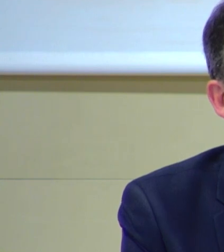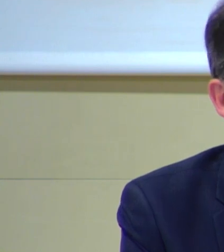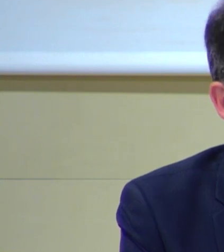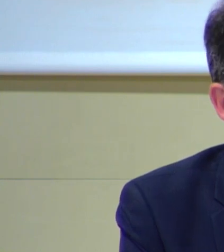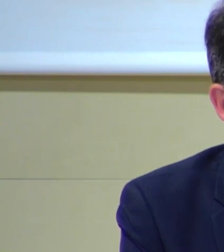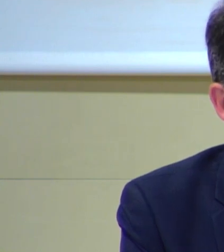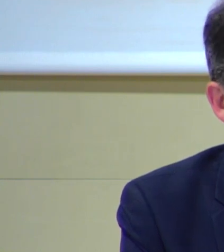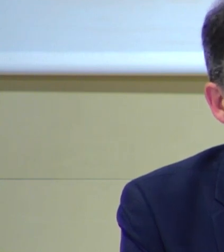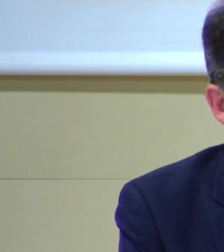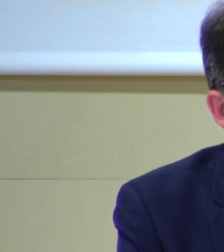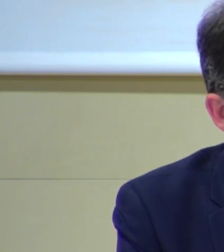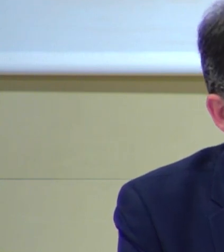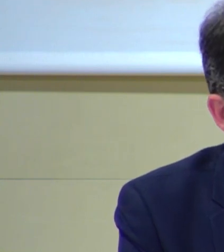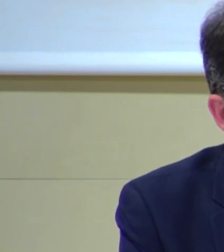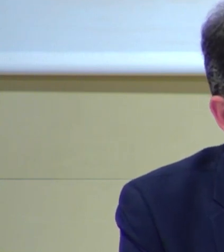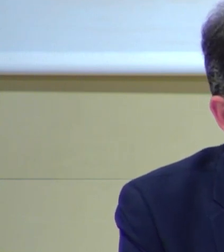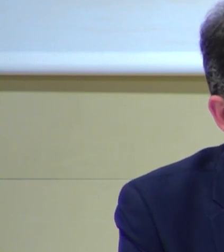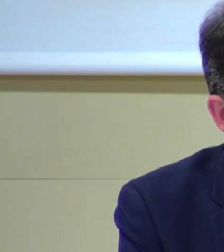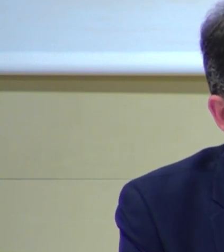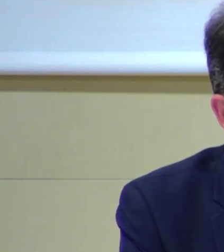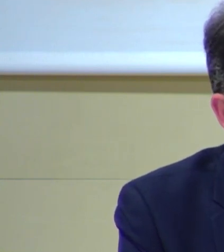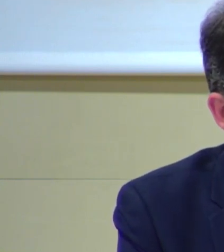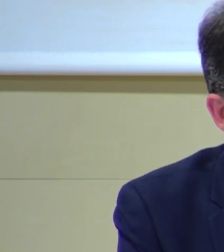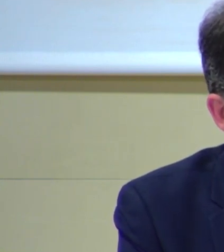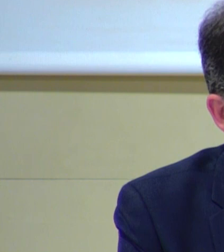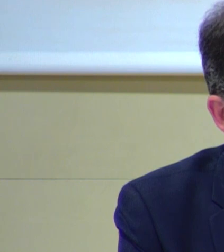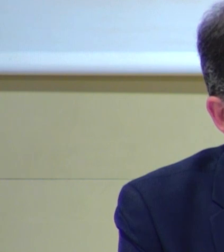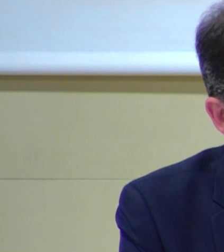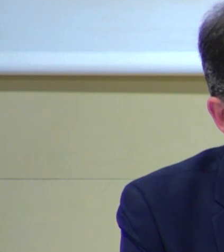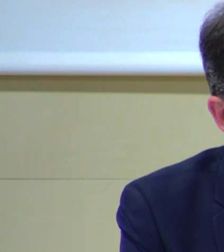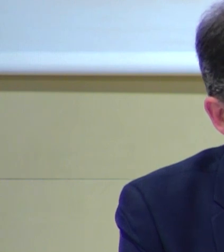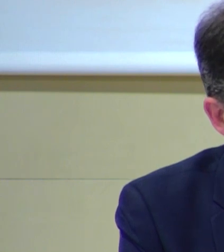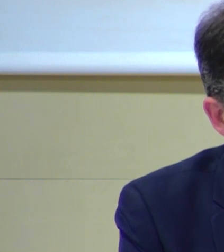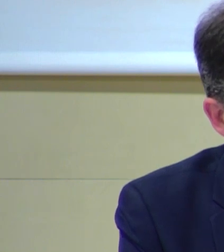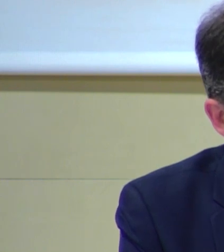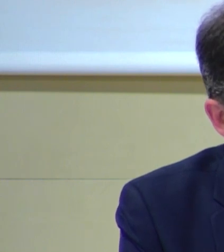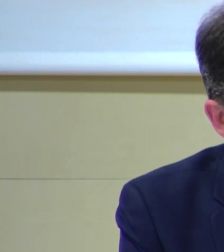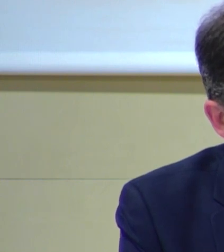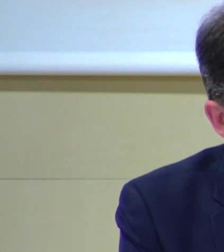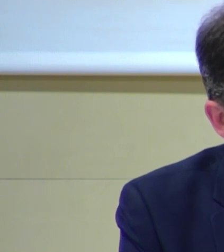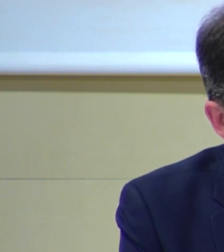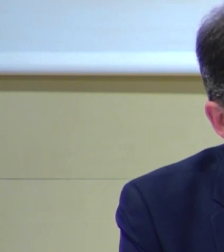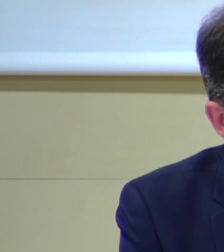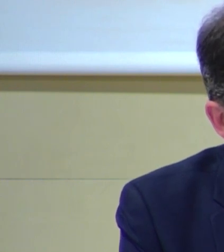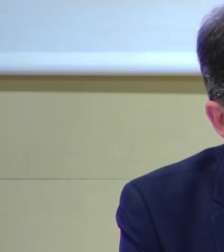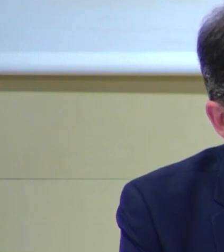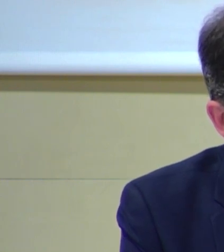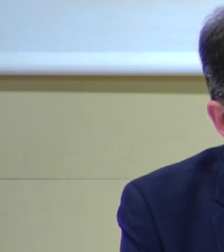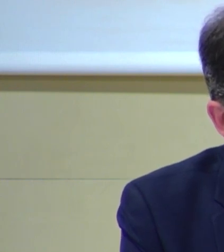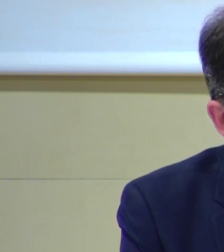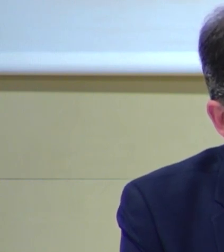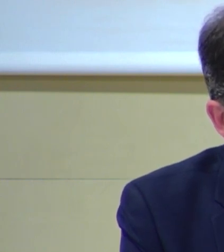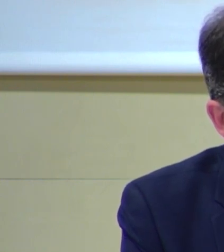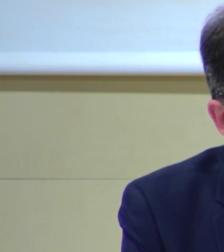à abstention de rgpp sur l'a31 que l'on vient de voter associations de locaux à